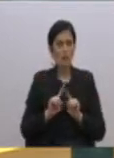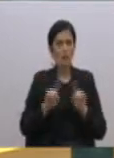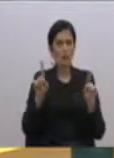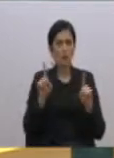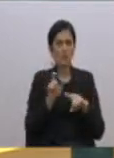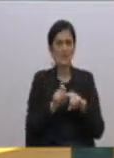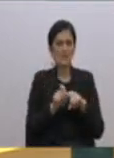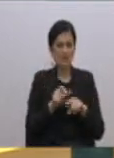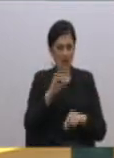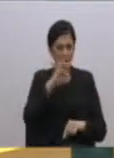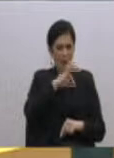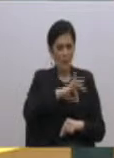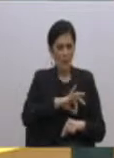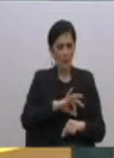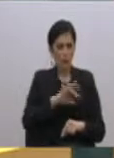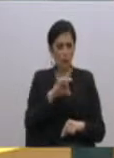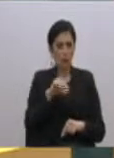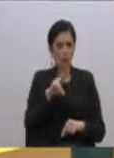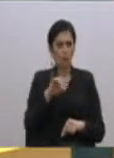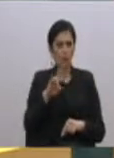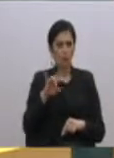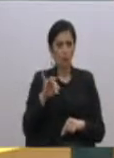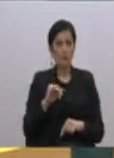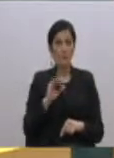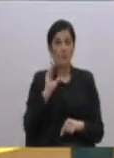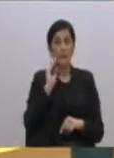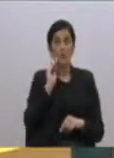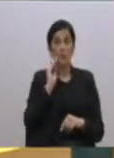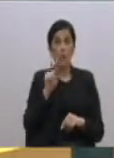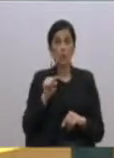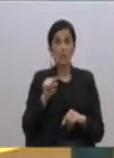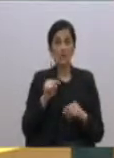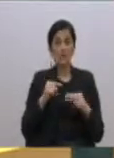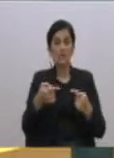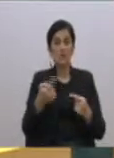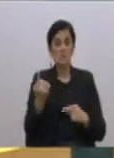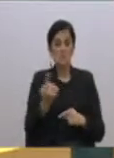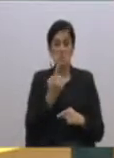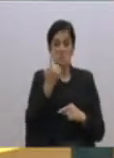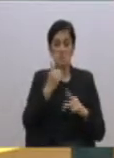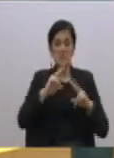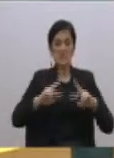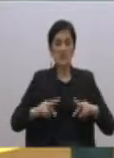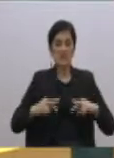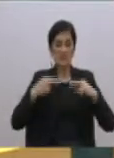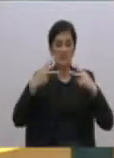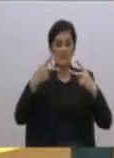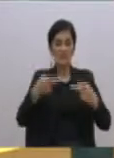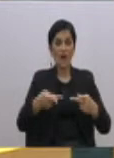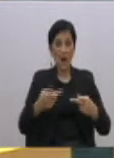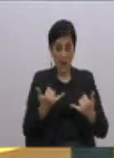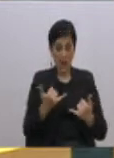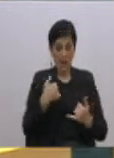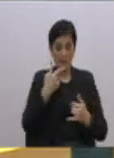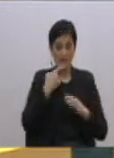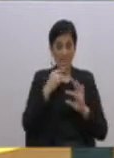რო გამოვიყენოთ. როდის იცვლება ეს პერიოდი? ლებადობა იმისასაც მე ახლა